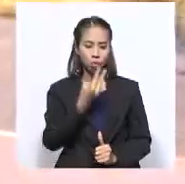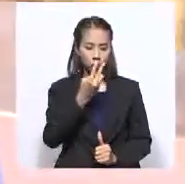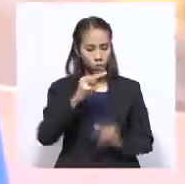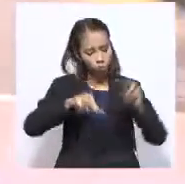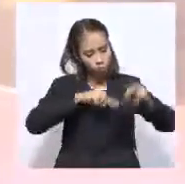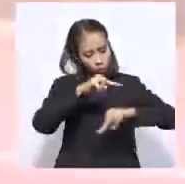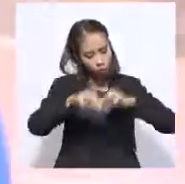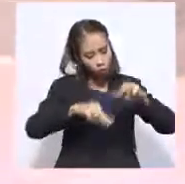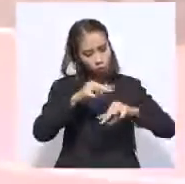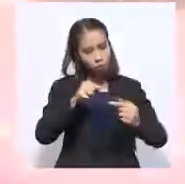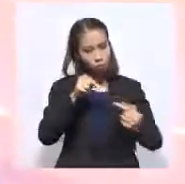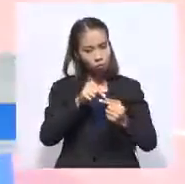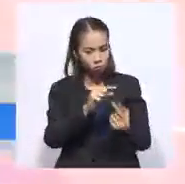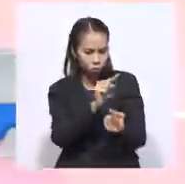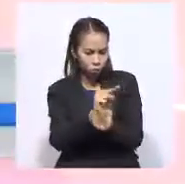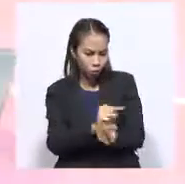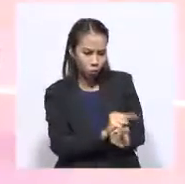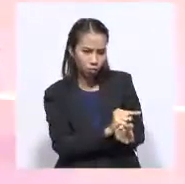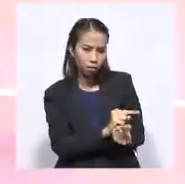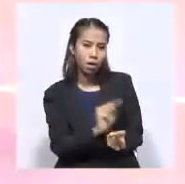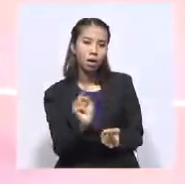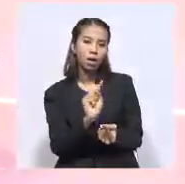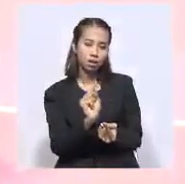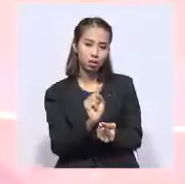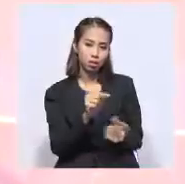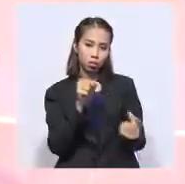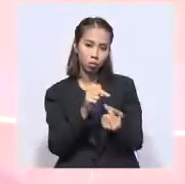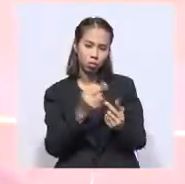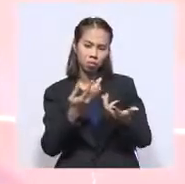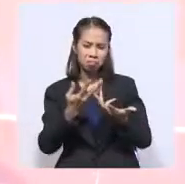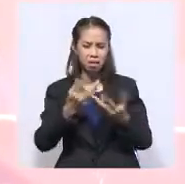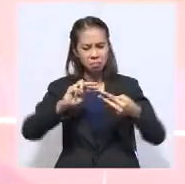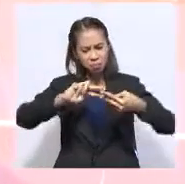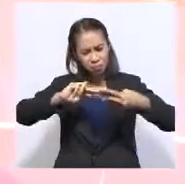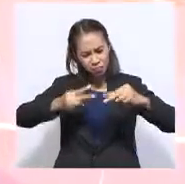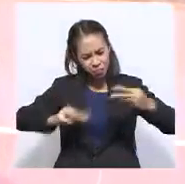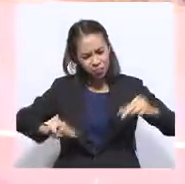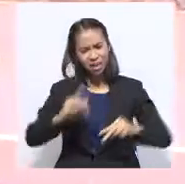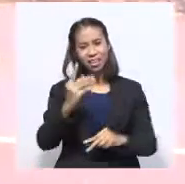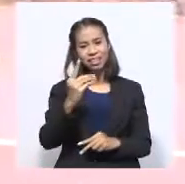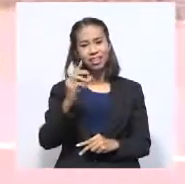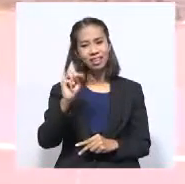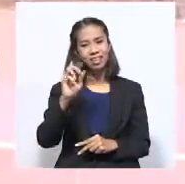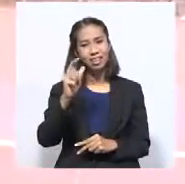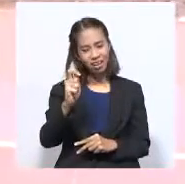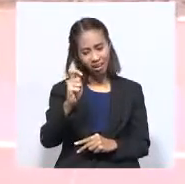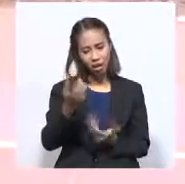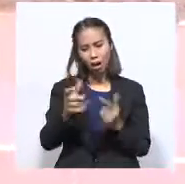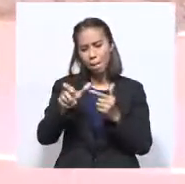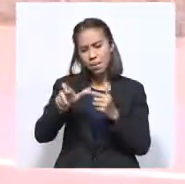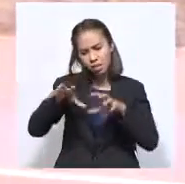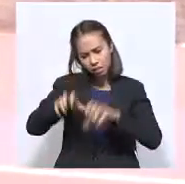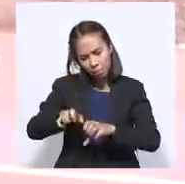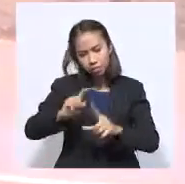ของร่องรอยที่พบเนี่ยไม่ว่าจะเป็นเรื่องของดีเอ็นเอก็ดีนะฮะหรือว่าลายนิ้วมือนะฮะ